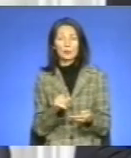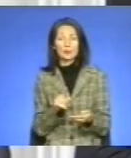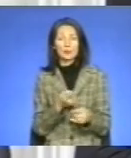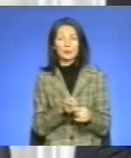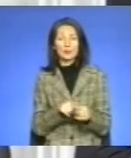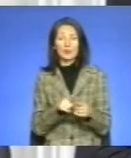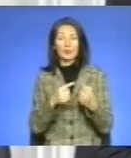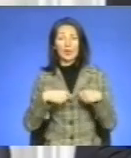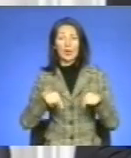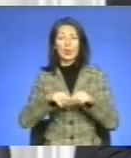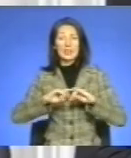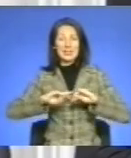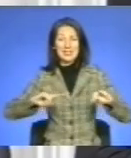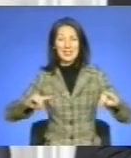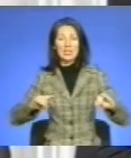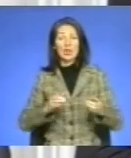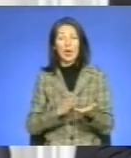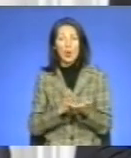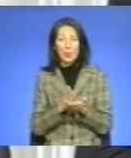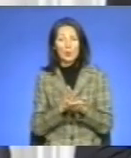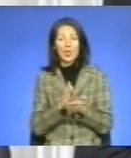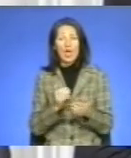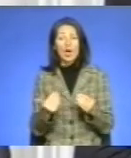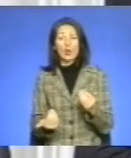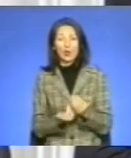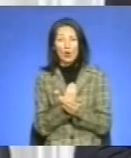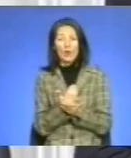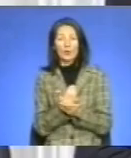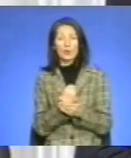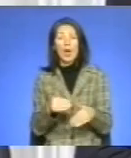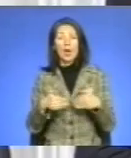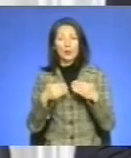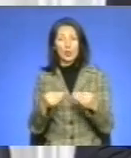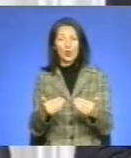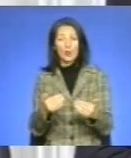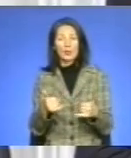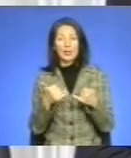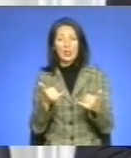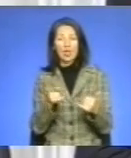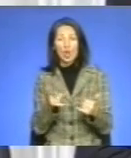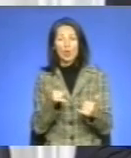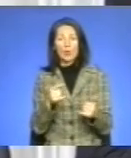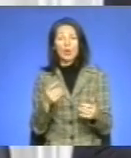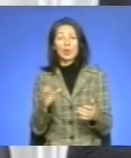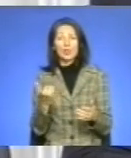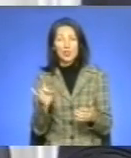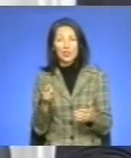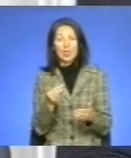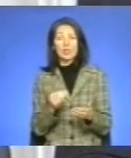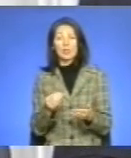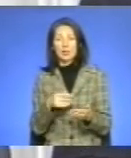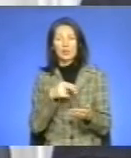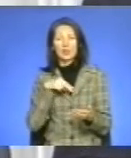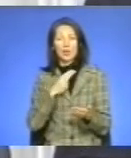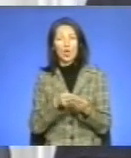цей круглий стіл послужить новим поштовхом, якщо хочете, для того, щоб ще раз загострити проблеми навколишнього середовища. Хоч